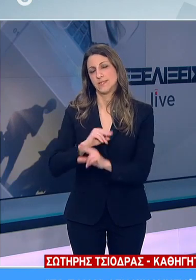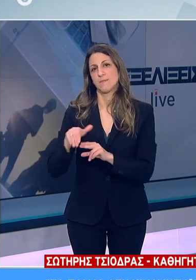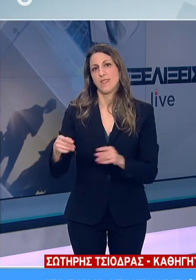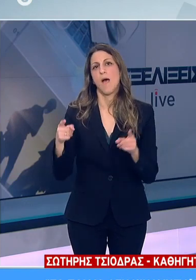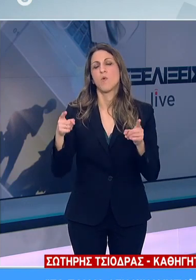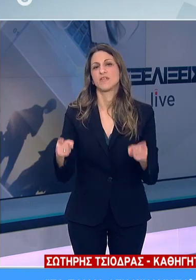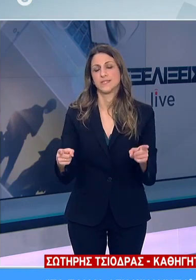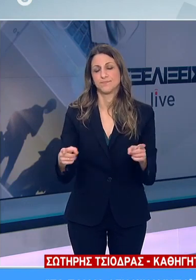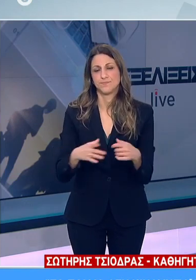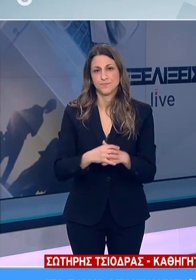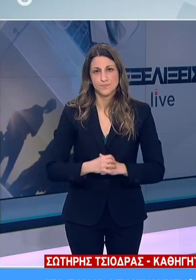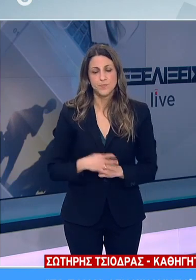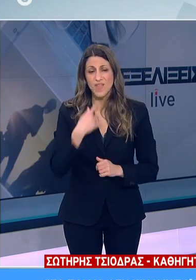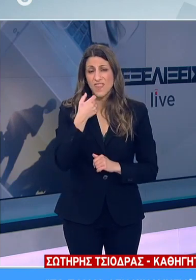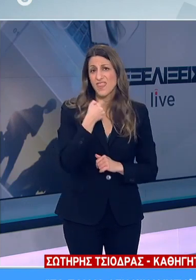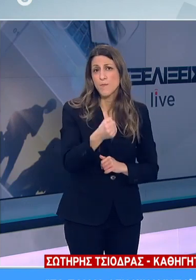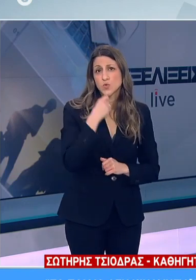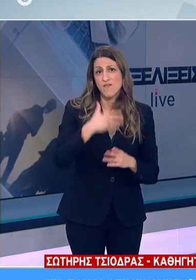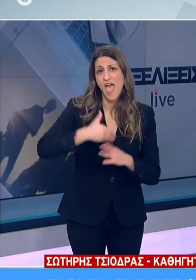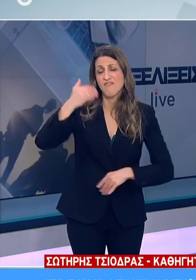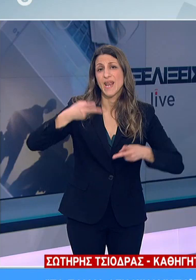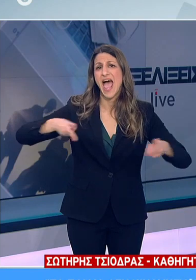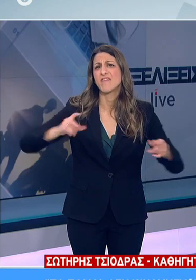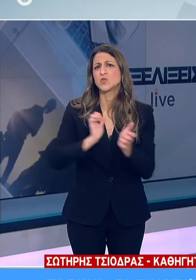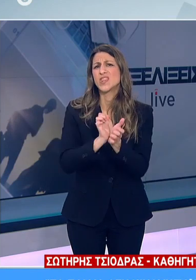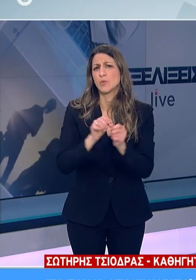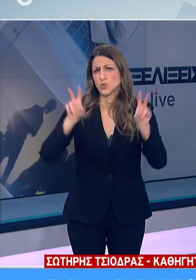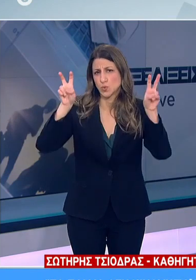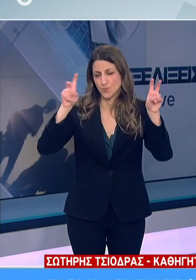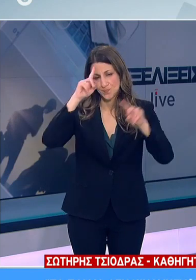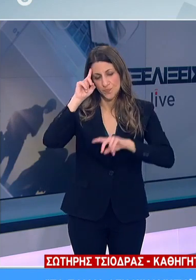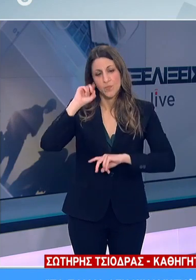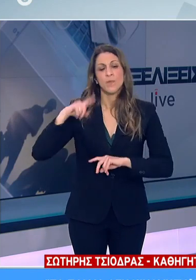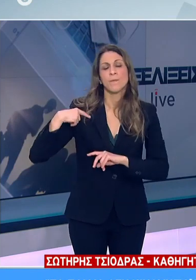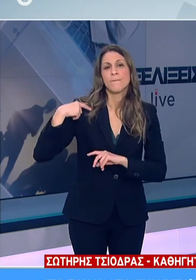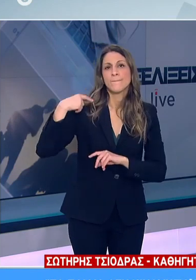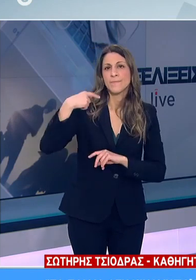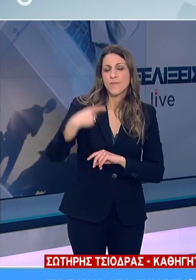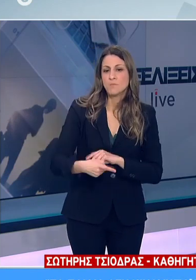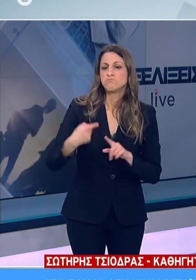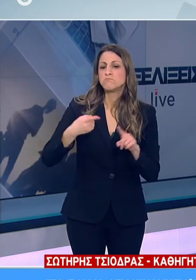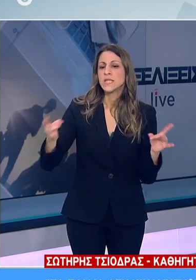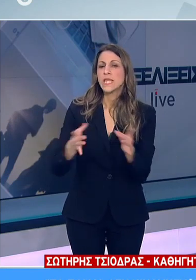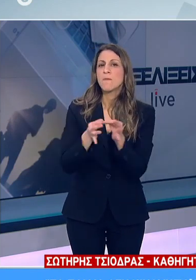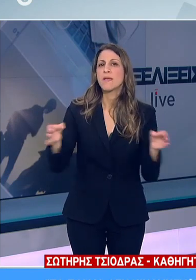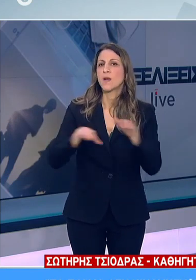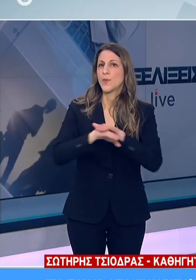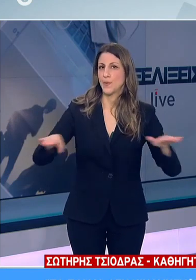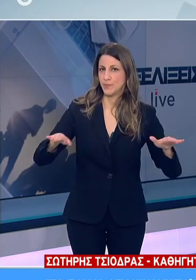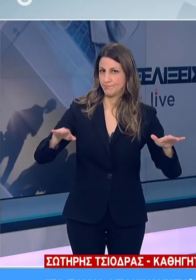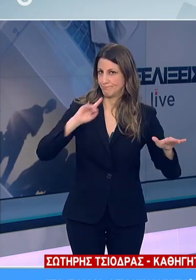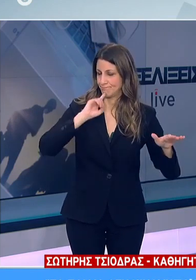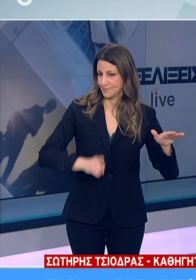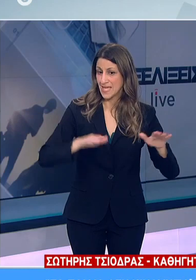Κυρία Γιωργαντά από την εφημερίδα Ελεύθερος Τύπος. Πώς θα διασφαλιστεί ότι την επόμενη ημέρα θα τηρούνται βασικά μέτρα προφύλαξης